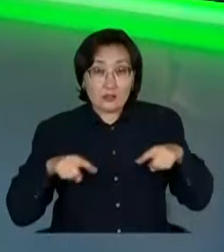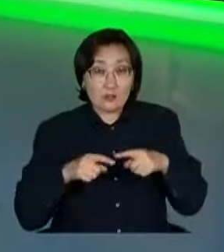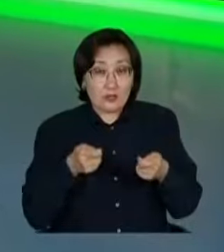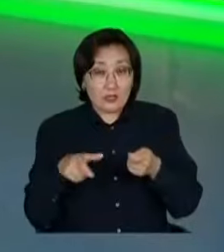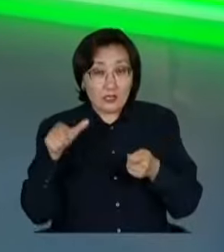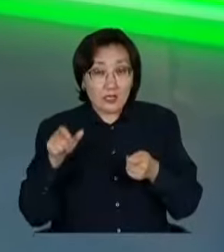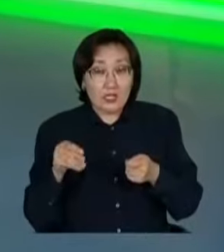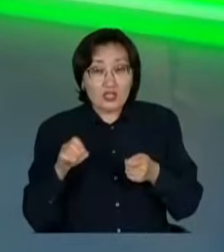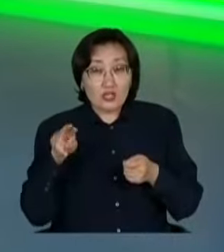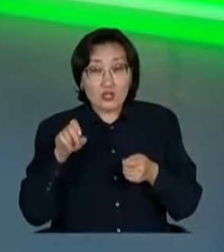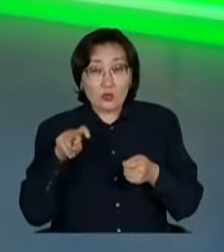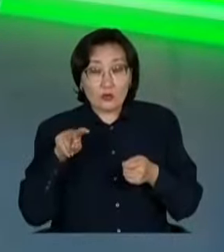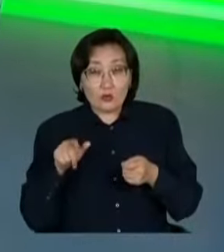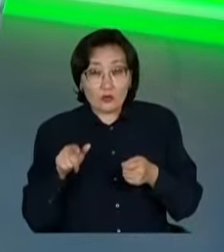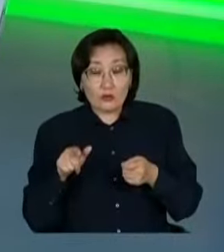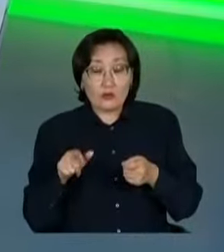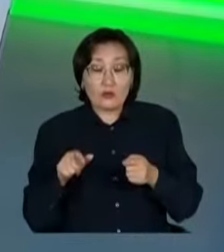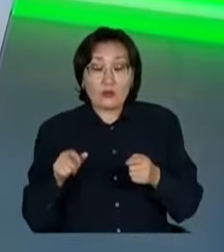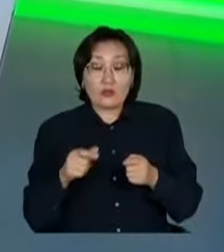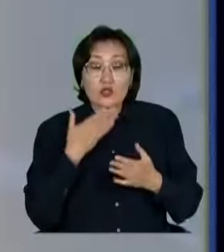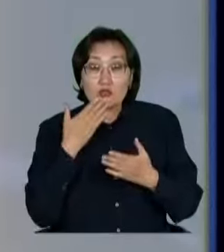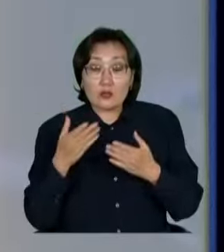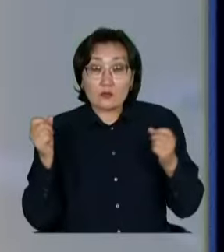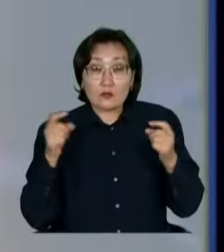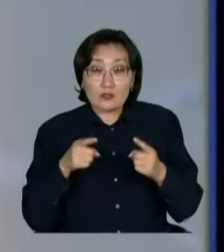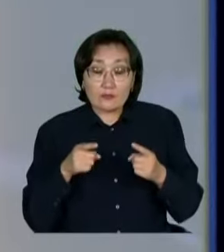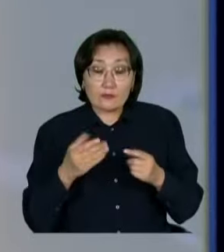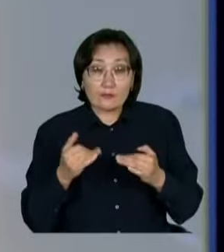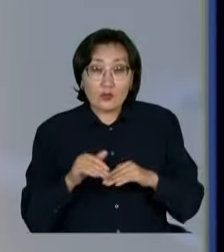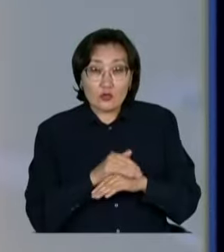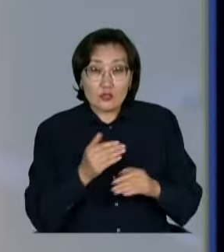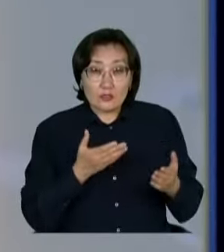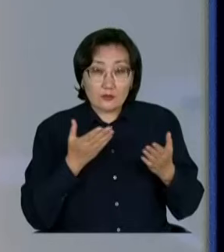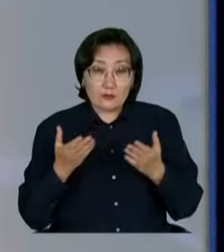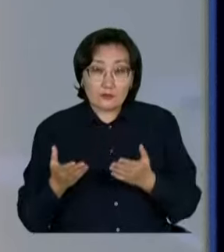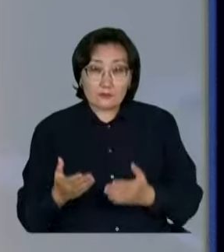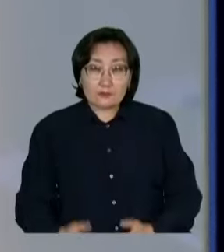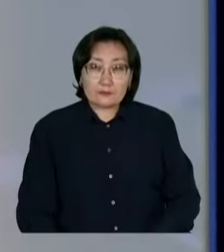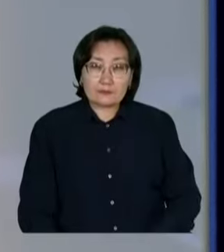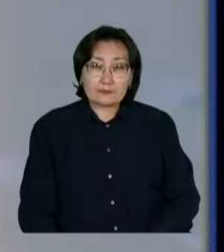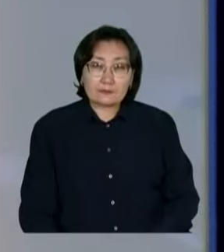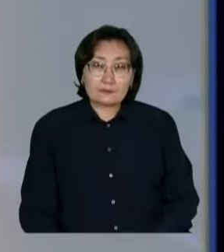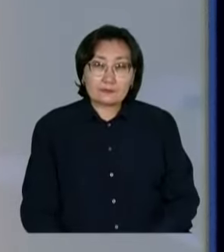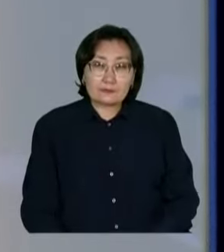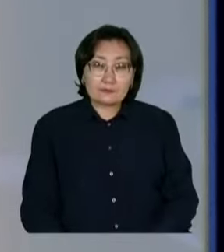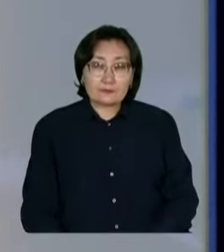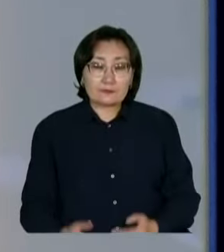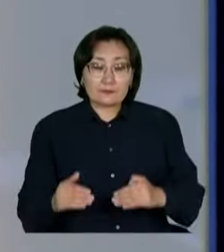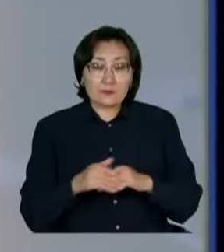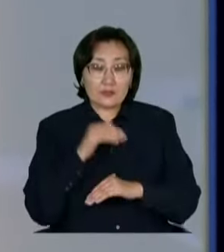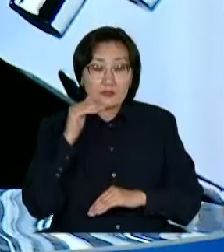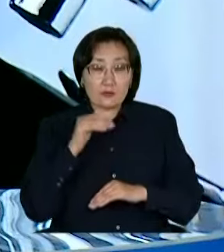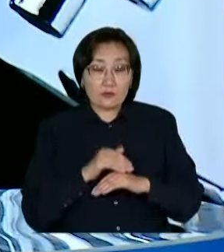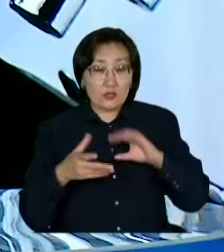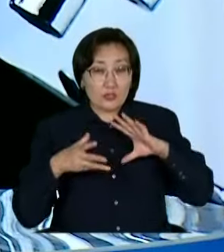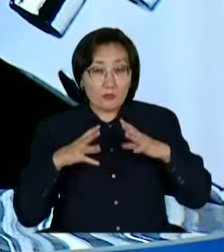басшысы Жайдар Күл Отарбековадан сұрап білсек. Жайдар Күл Асқанқызы, қош келдіңіз. Сәлеметсіздер ме? Кеш жарық.